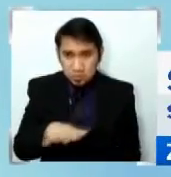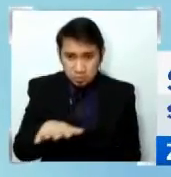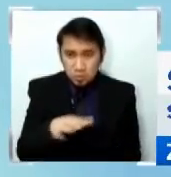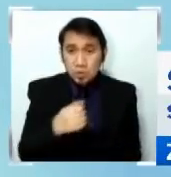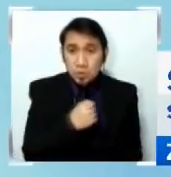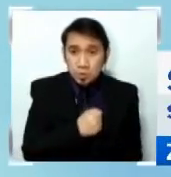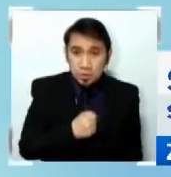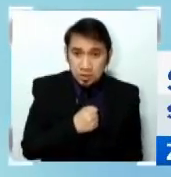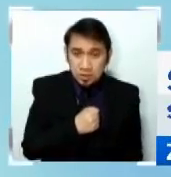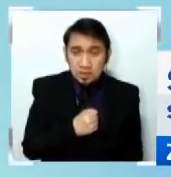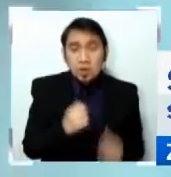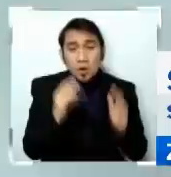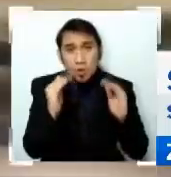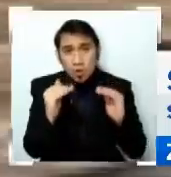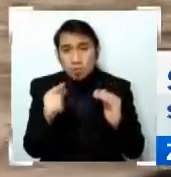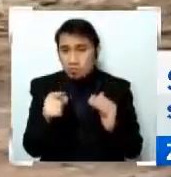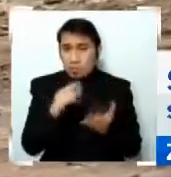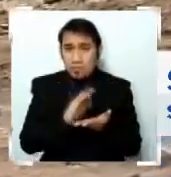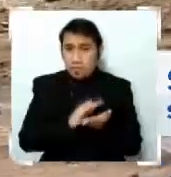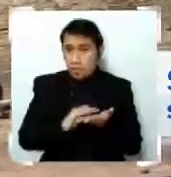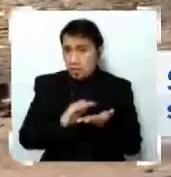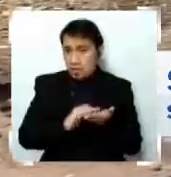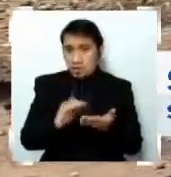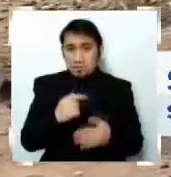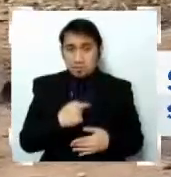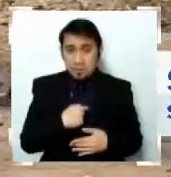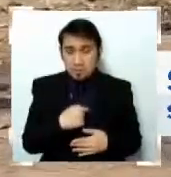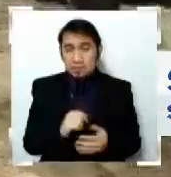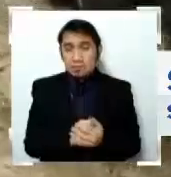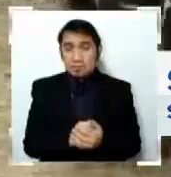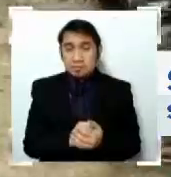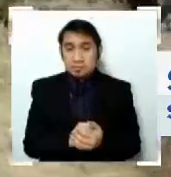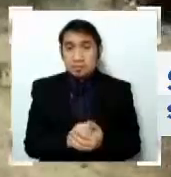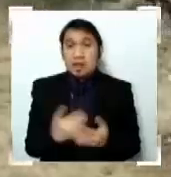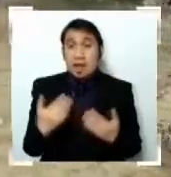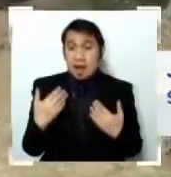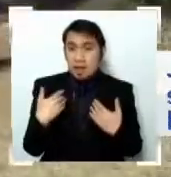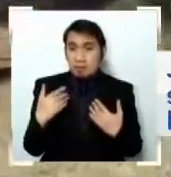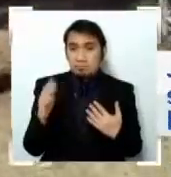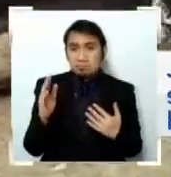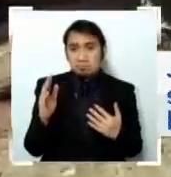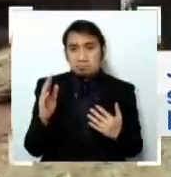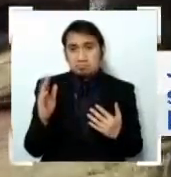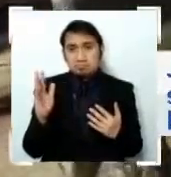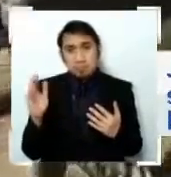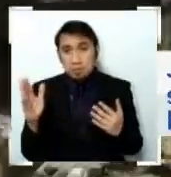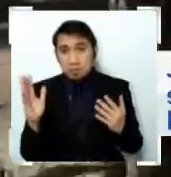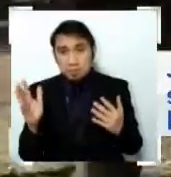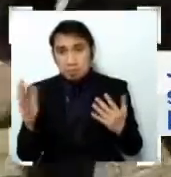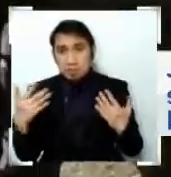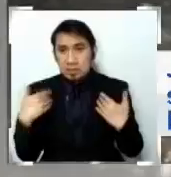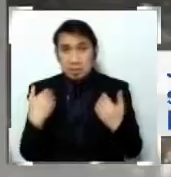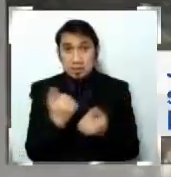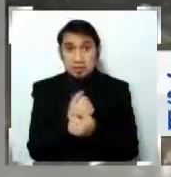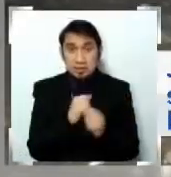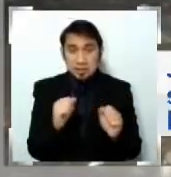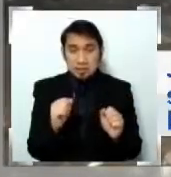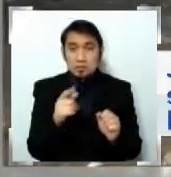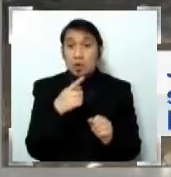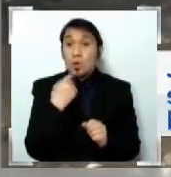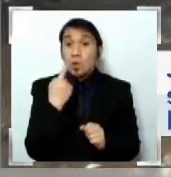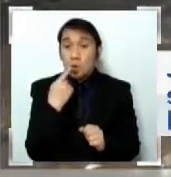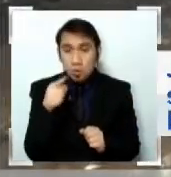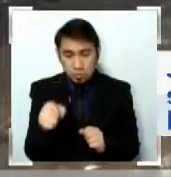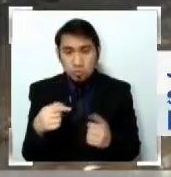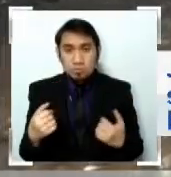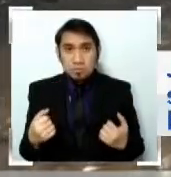Sana patawad niyo ako. Mahigit 50 ang nasagip sa plane crash nitong linggo, kabilang sa mga buwis buhay na sumugod sa